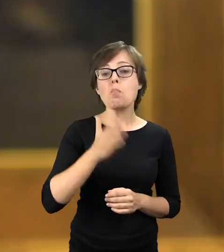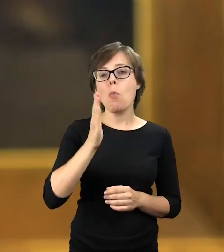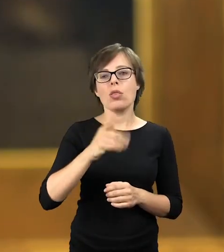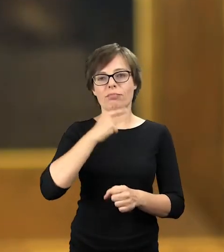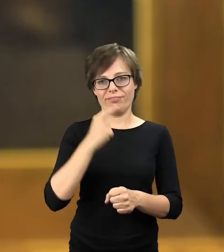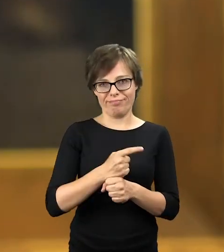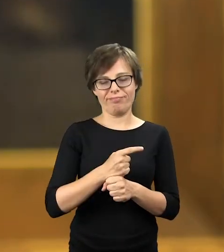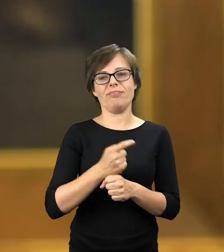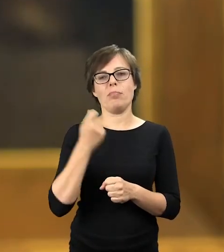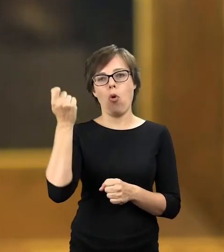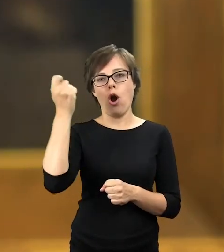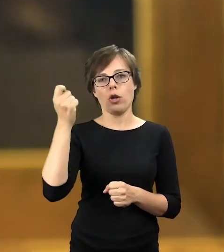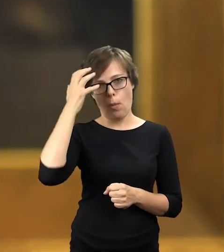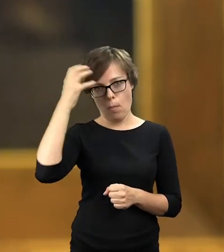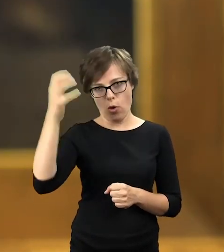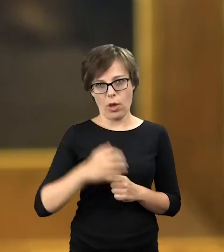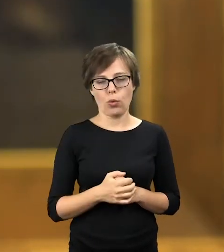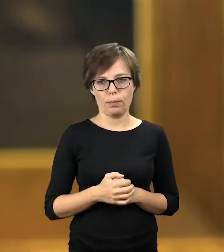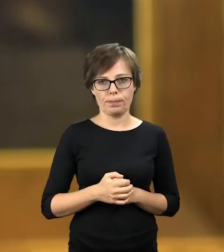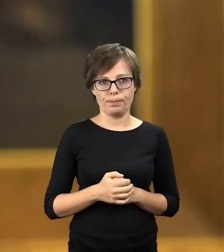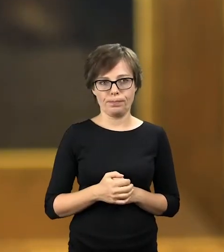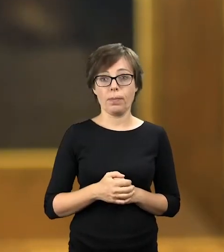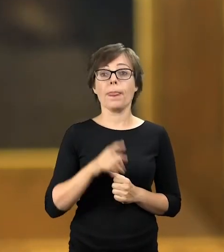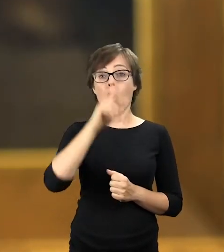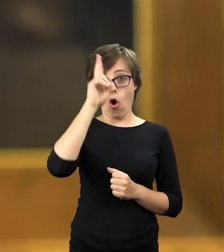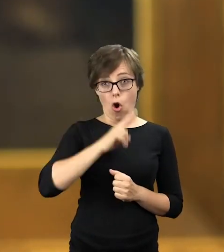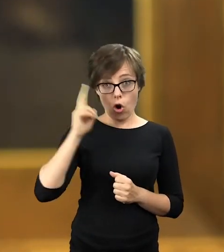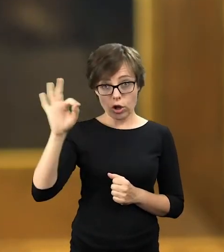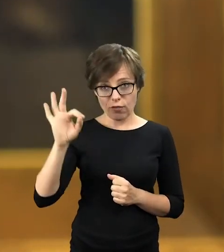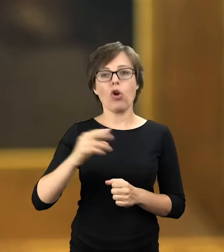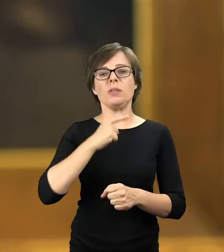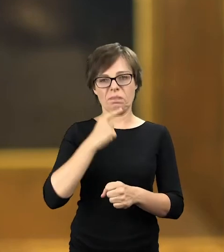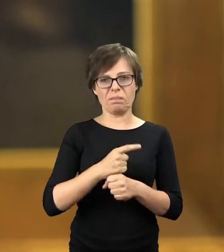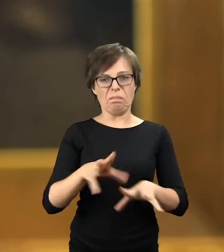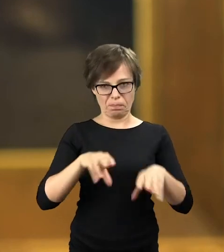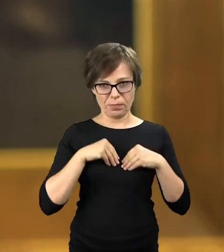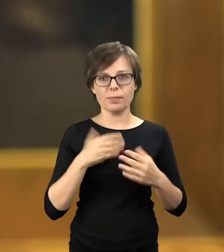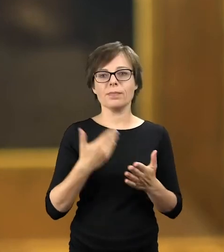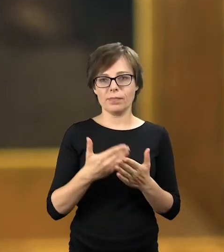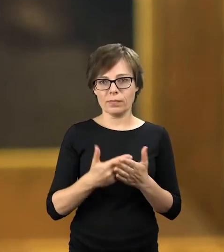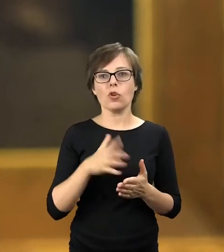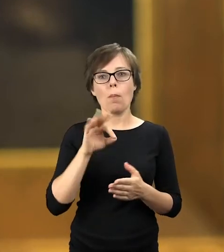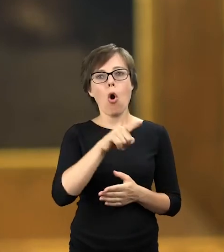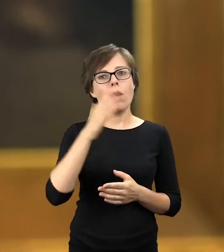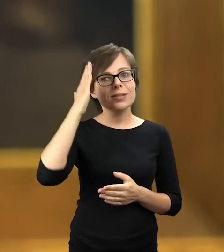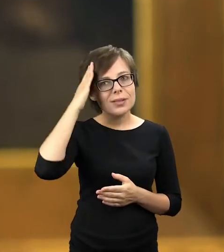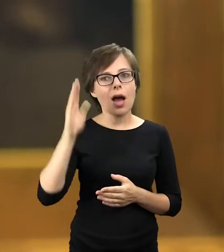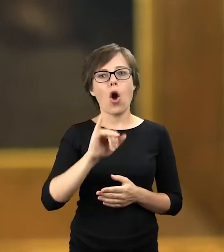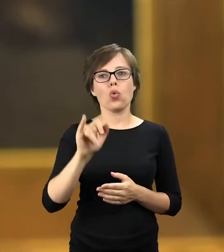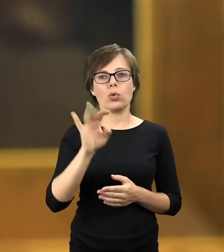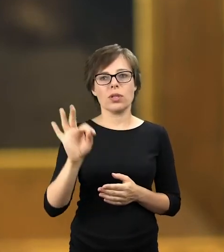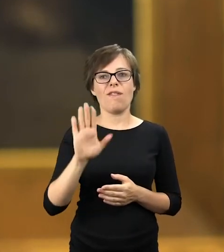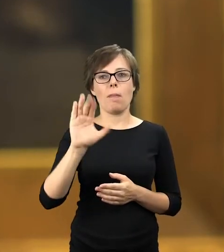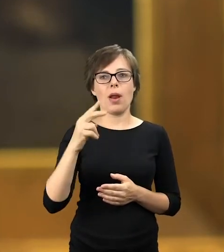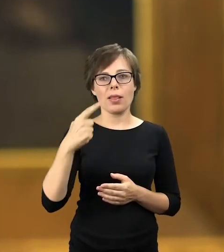wybierze się do Monachium. Rodzice Boznańskiej zaakceptowali ten wybór, gdyż zaznajomieni z Józefem Brandtem, z